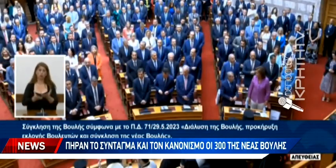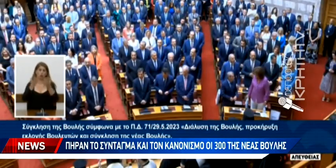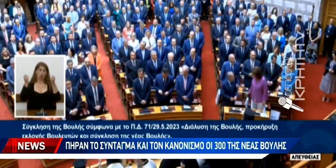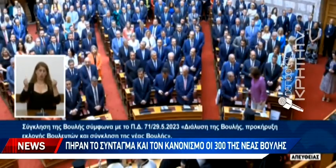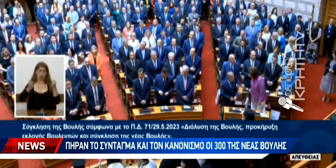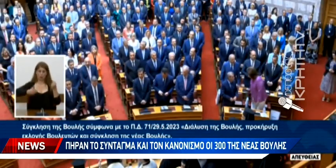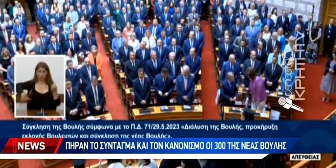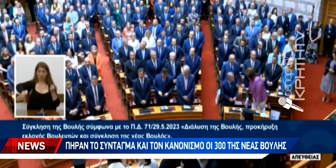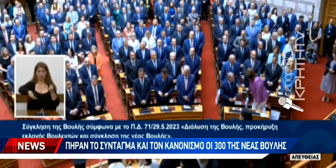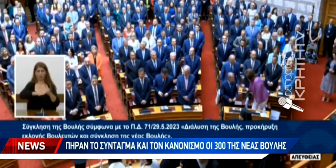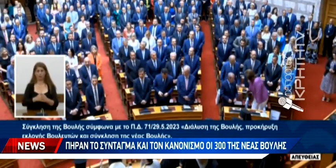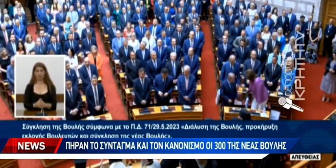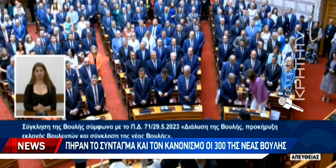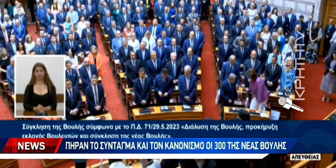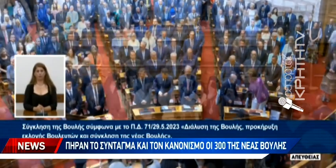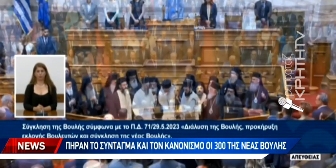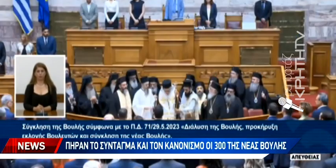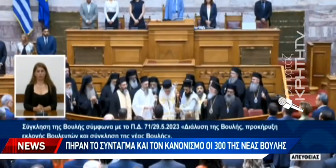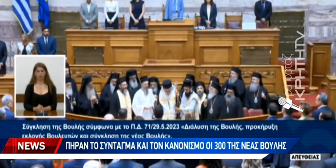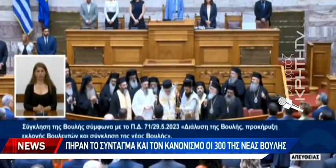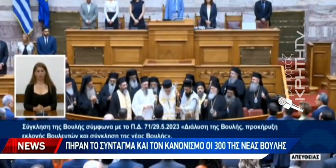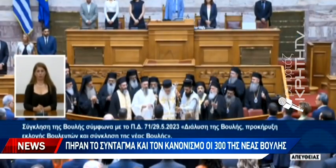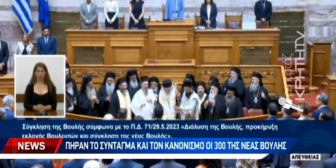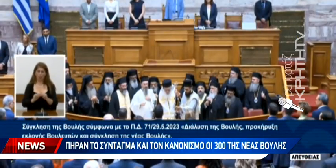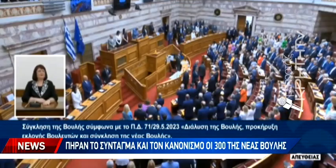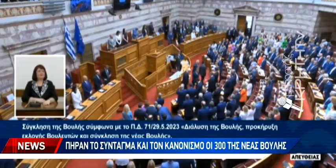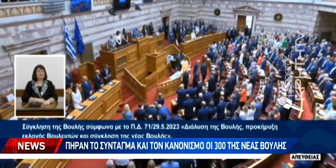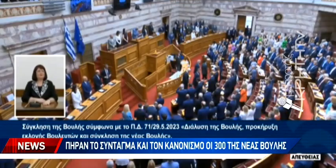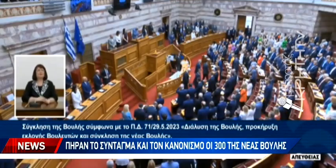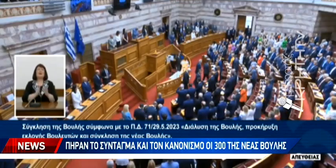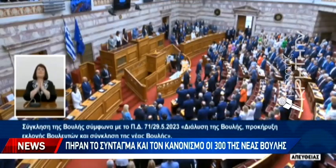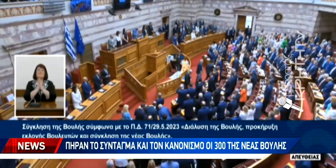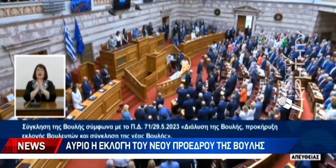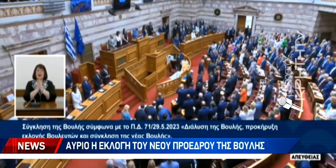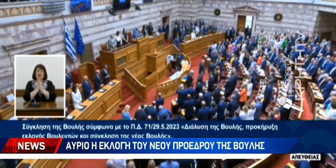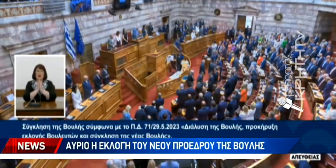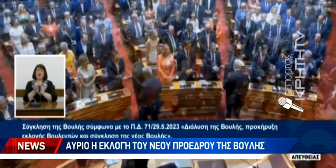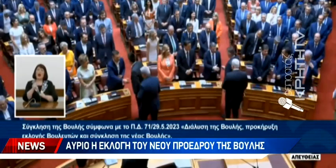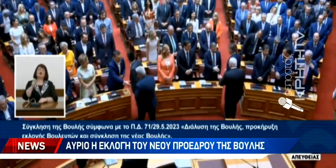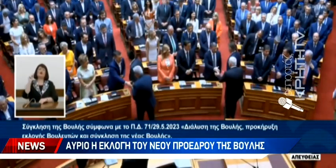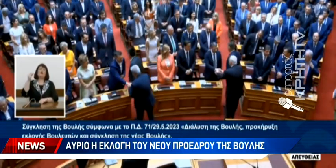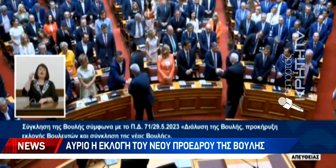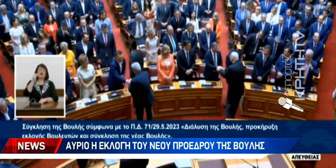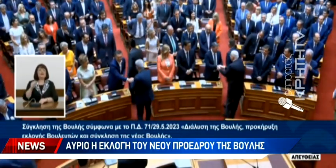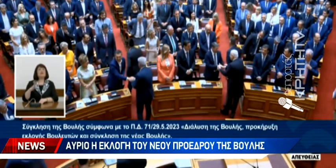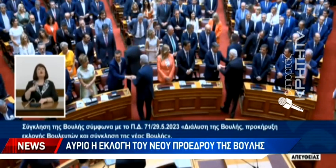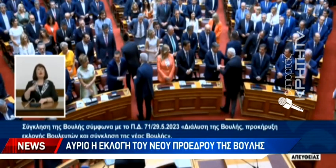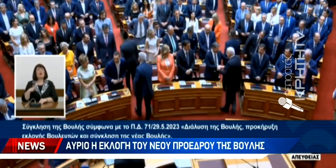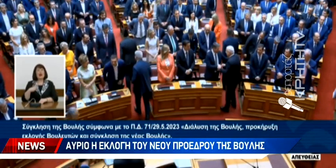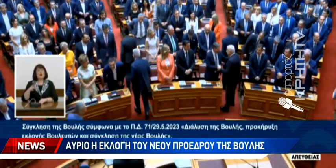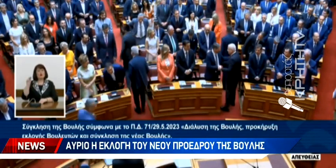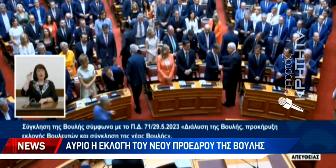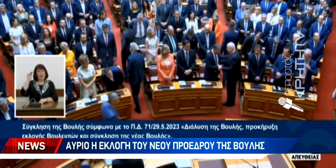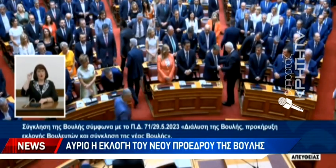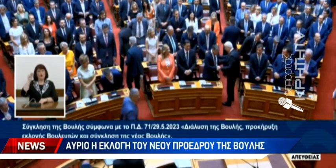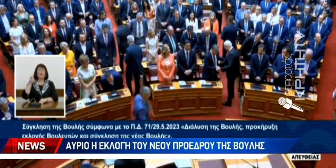προγραμματικών δηλώσεων της νέας κυβέρνησης του Κυριάκου Μητσοτάκη. Ενώ το Σάββατο η νέα κυβέρνηση θα ζητήσει την παροχή ψήφου εμπιστοσύνης της Βουλής, η οποία θα